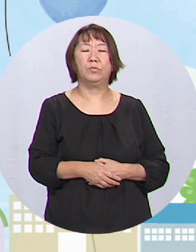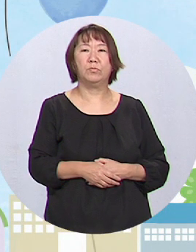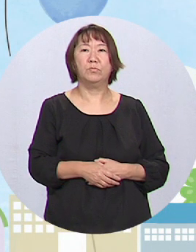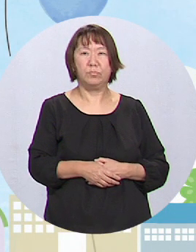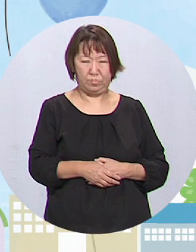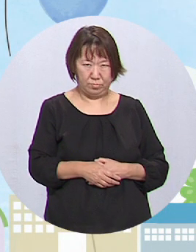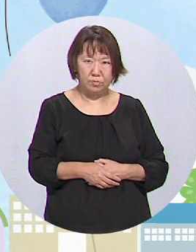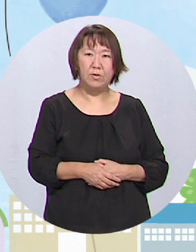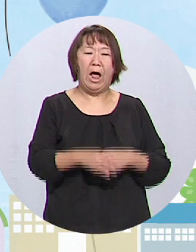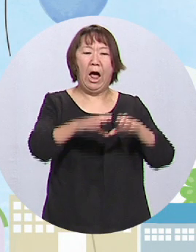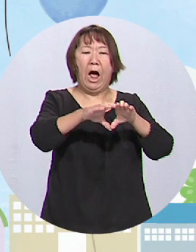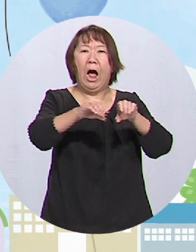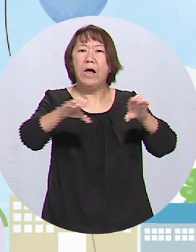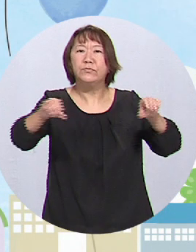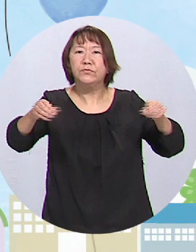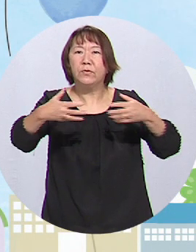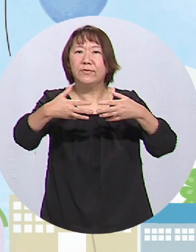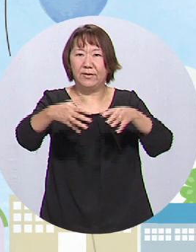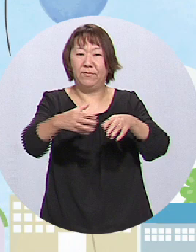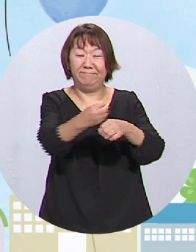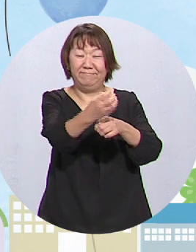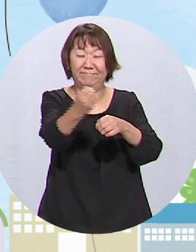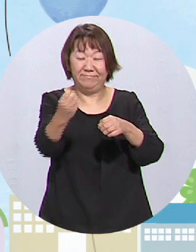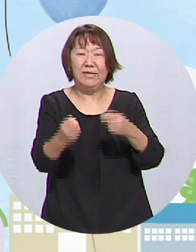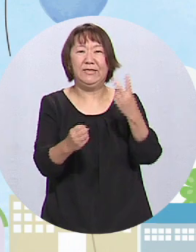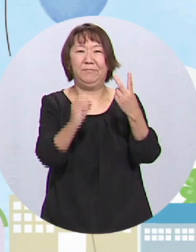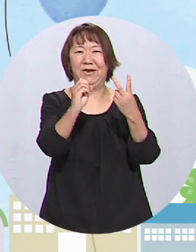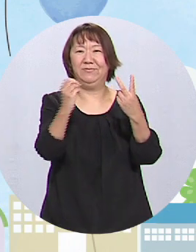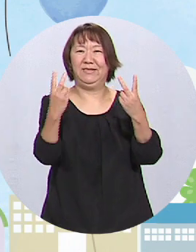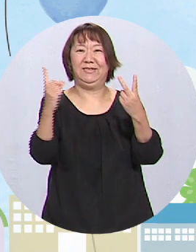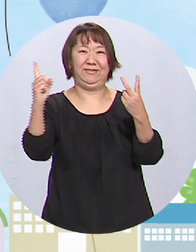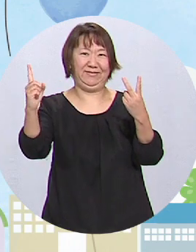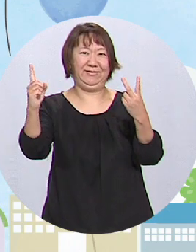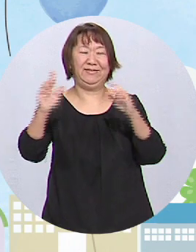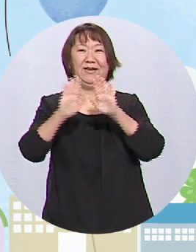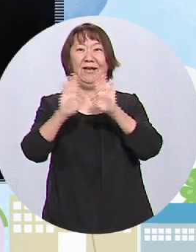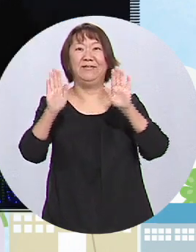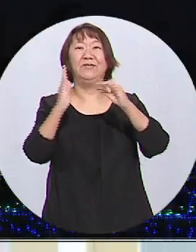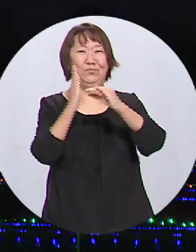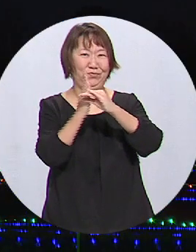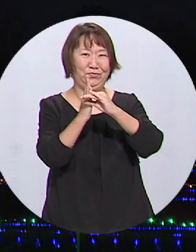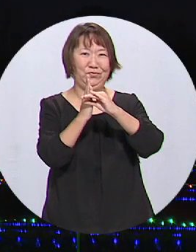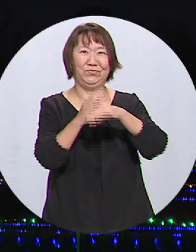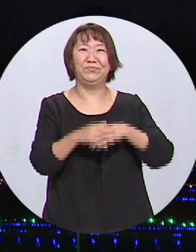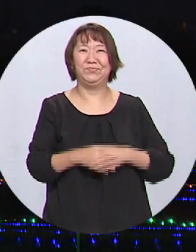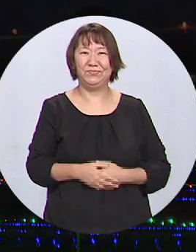古代蓮の里イルミネーション2021が開催されています。